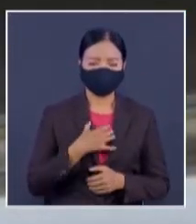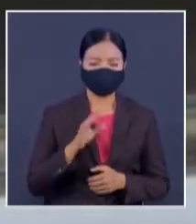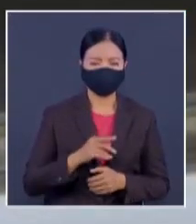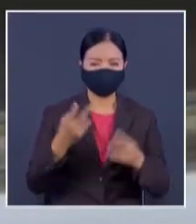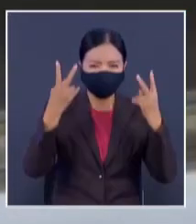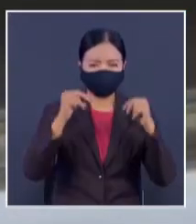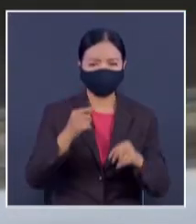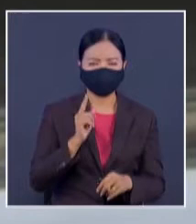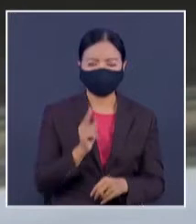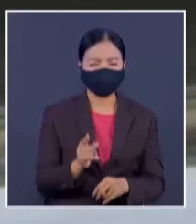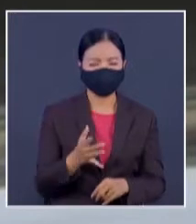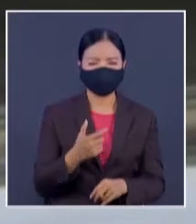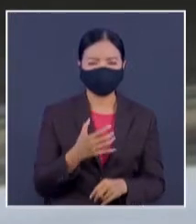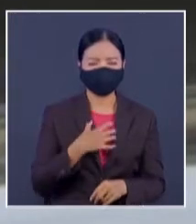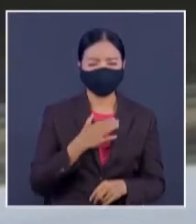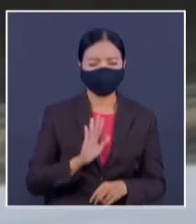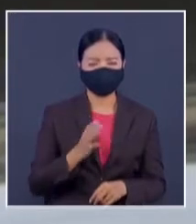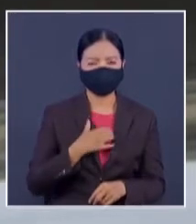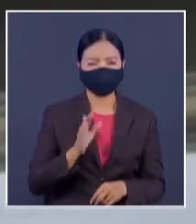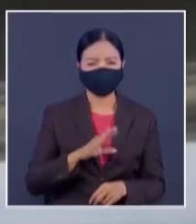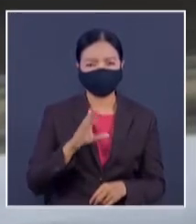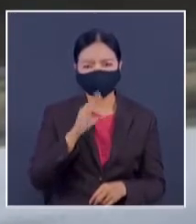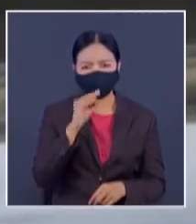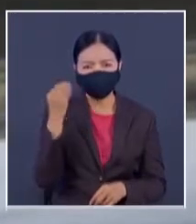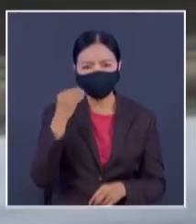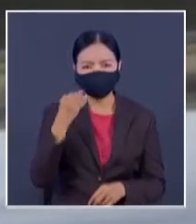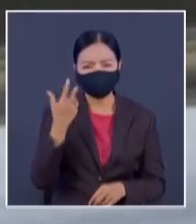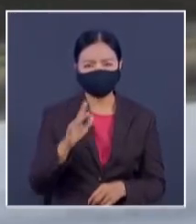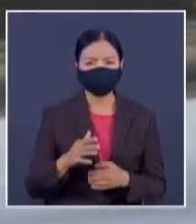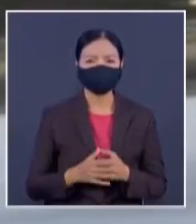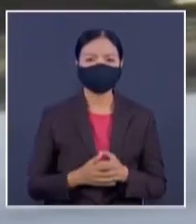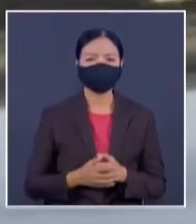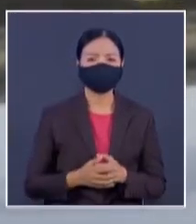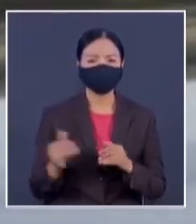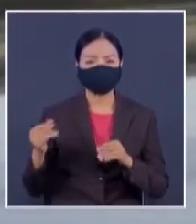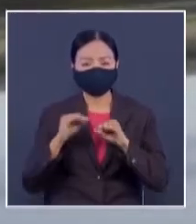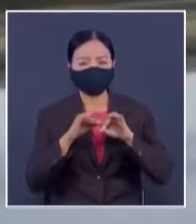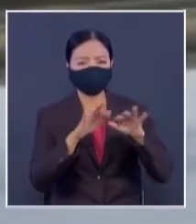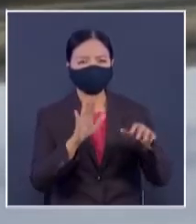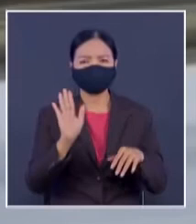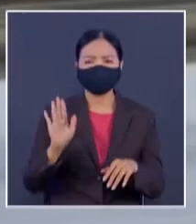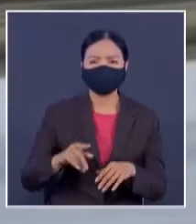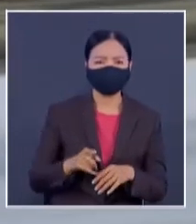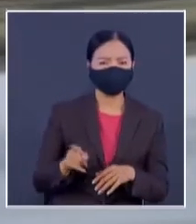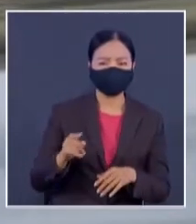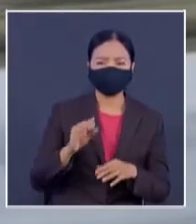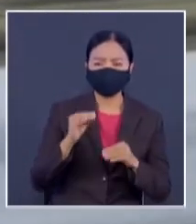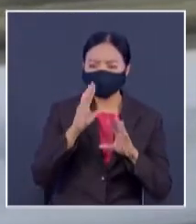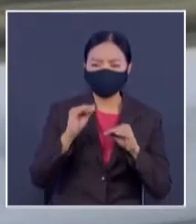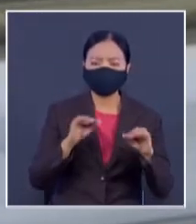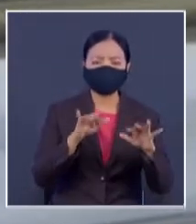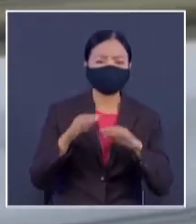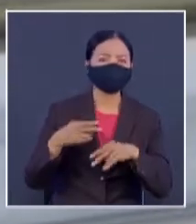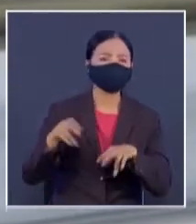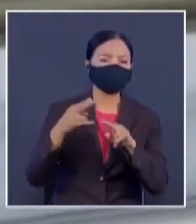ม่เป็นไม่เป็นหรอว่าไม่เป็นบอกมันเป็นอะไรตั้งหลายทีแล้ว มันไปลือไง ลือไปลือก็ลือกันเองอ่ะ